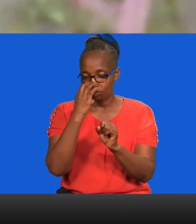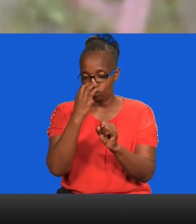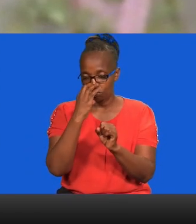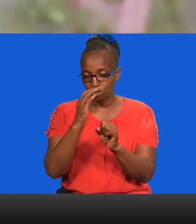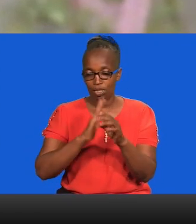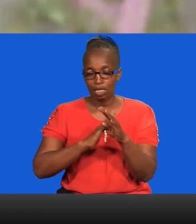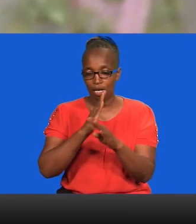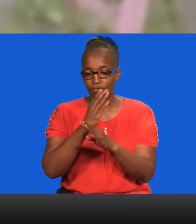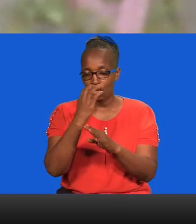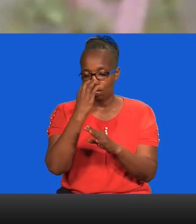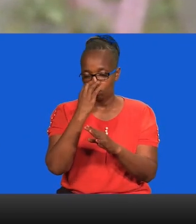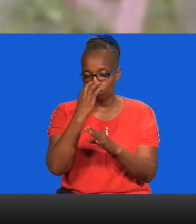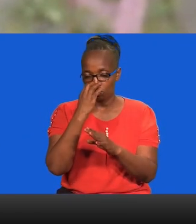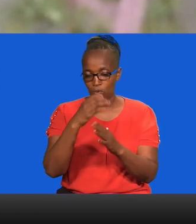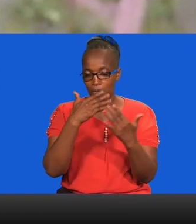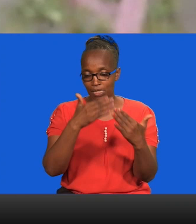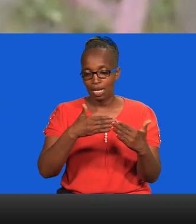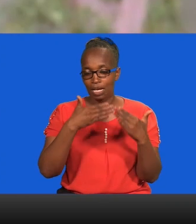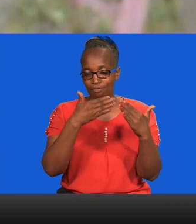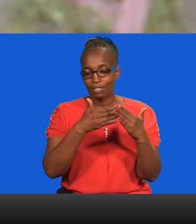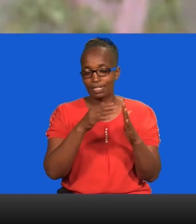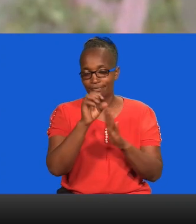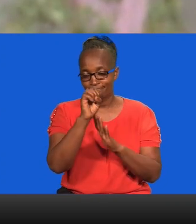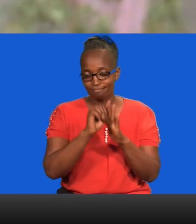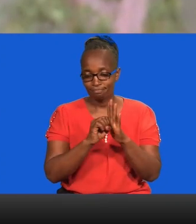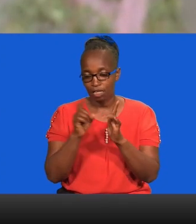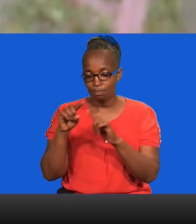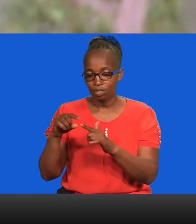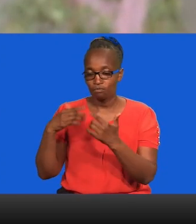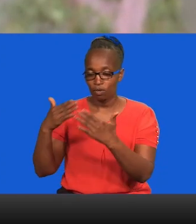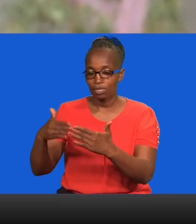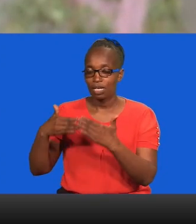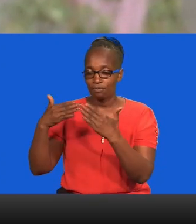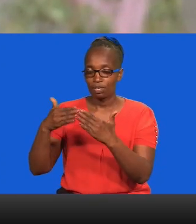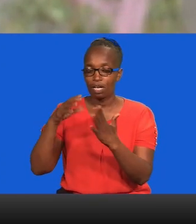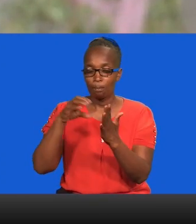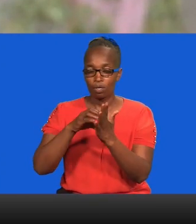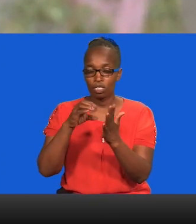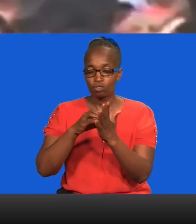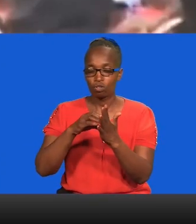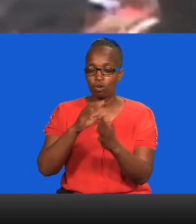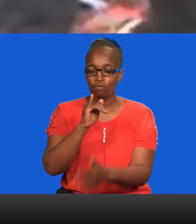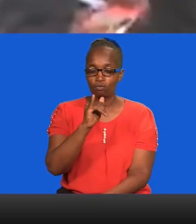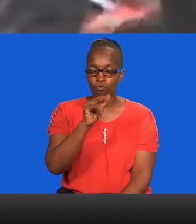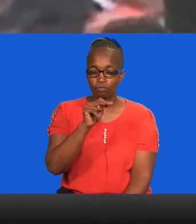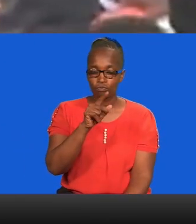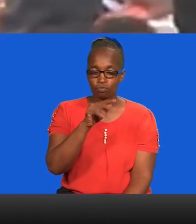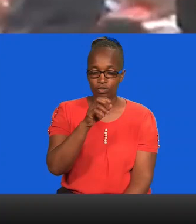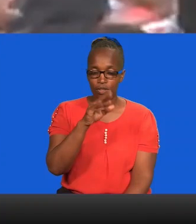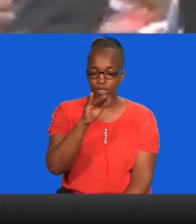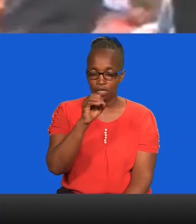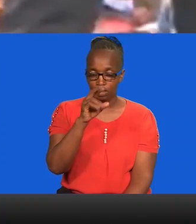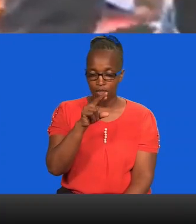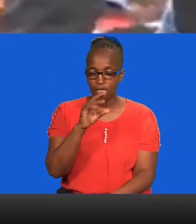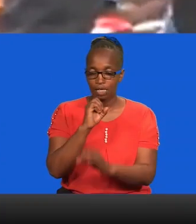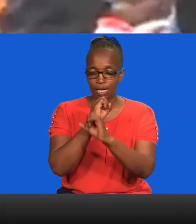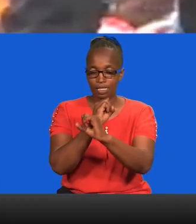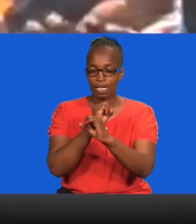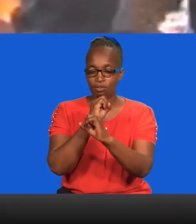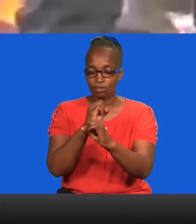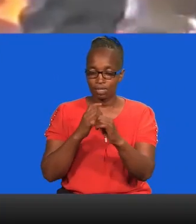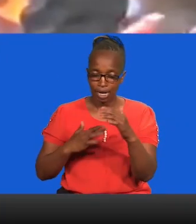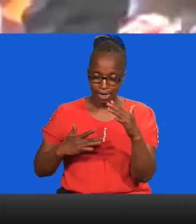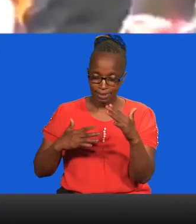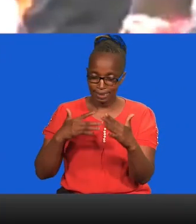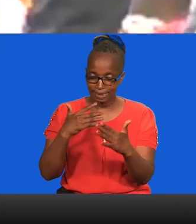opportunity arise to seek leadership positions. Hata hivyo, alikuwa katika mstari wa